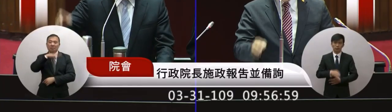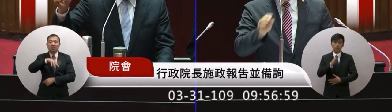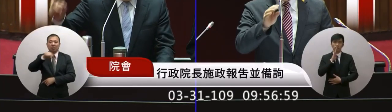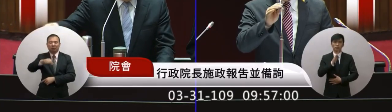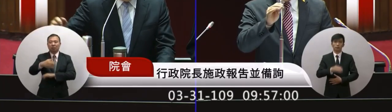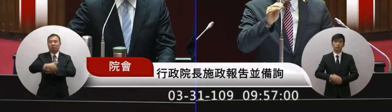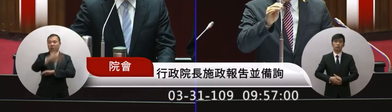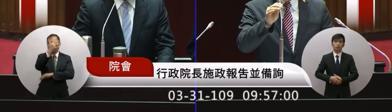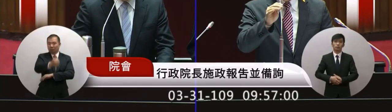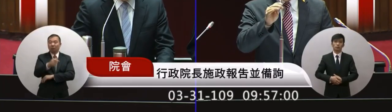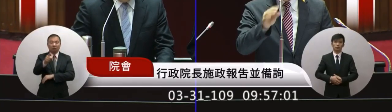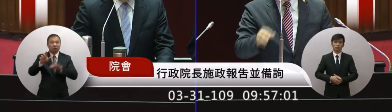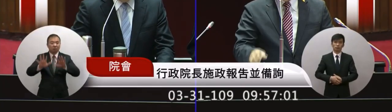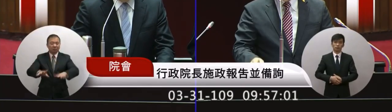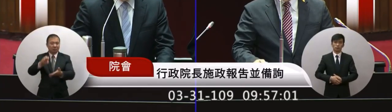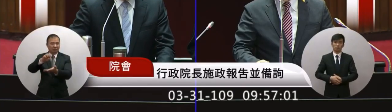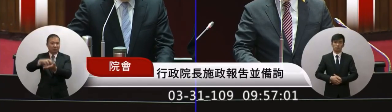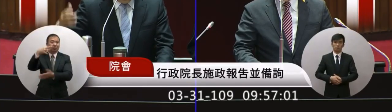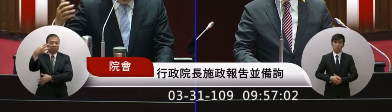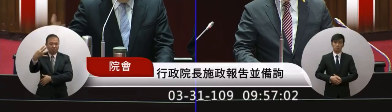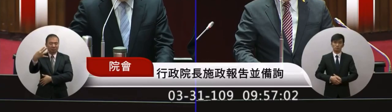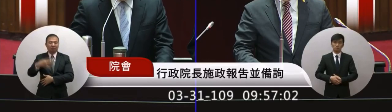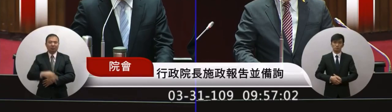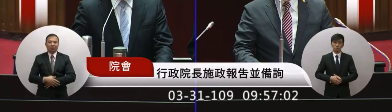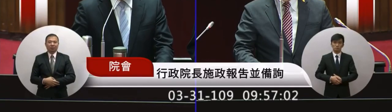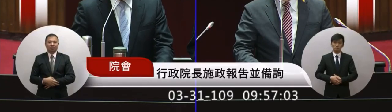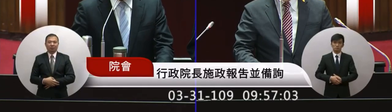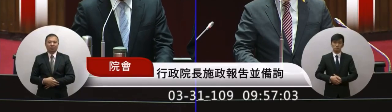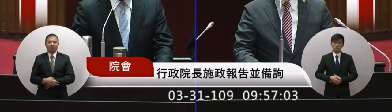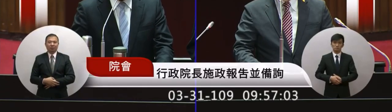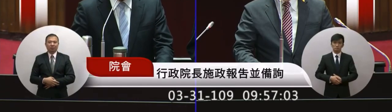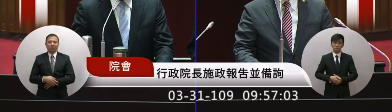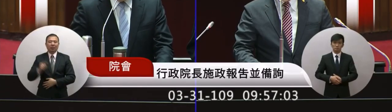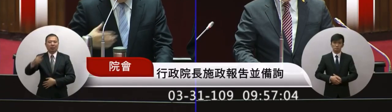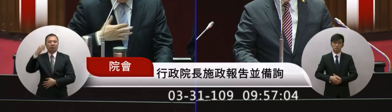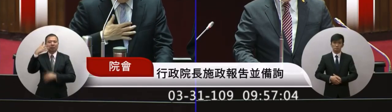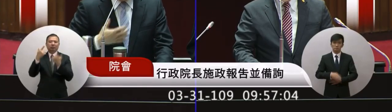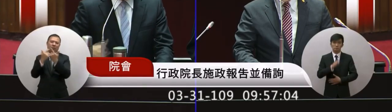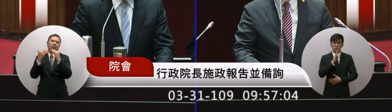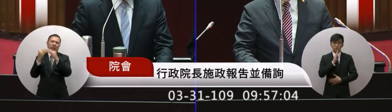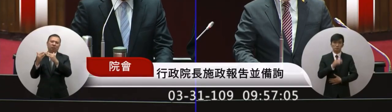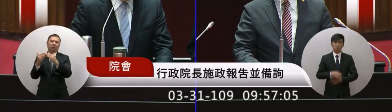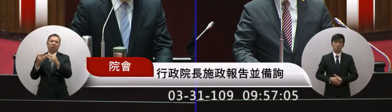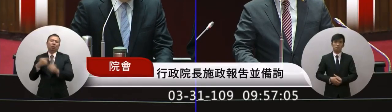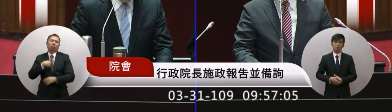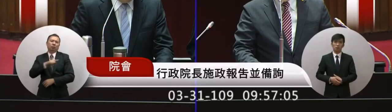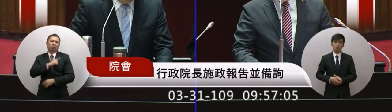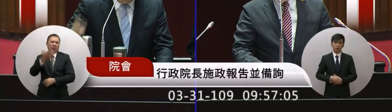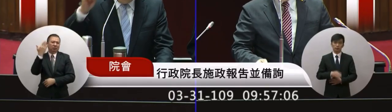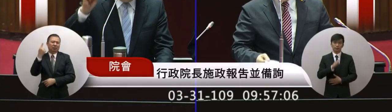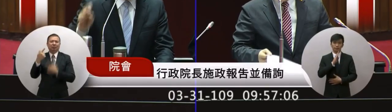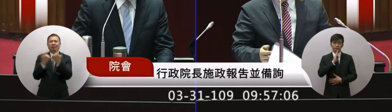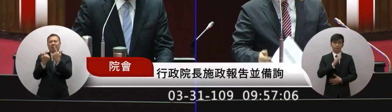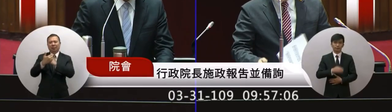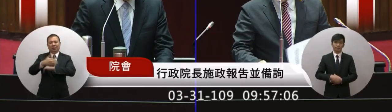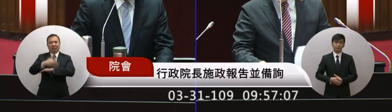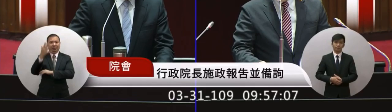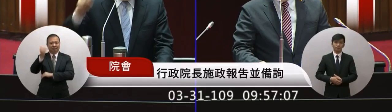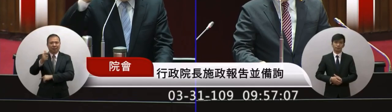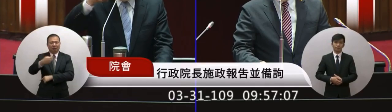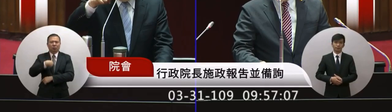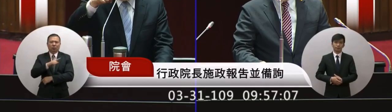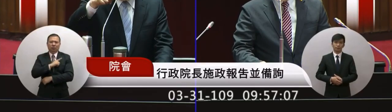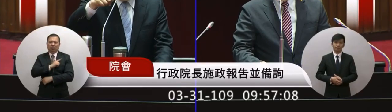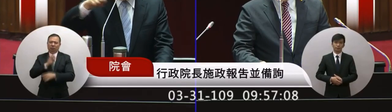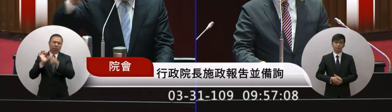是 现在你提的核四厂就是在新北市，我就当过台北县长，还当2届。